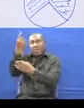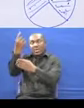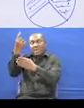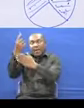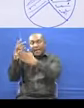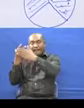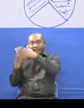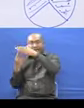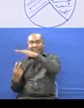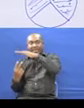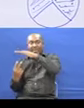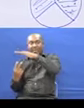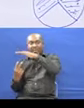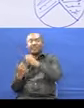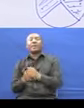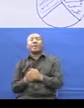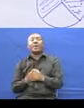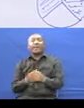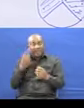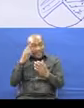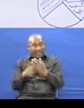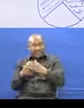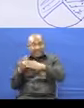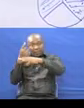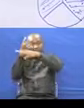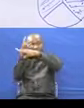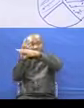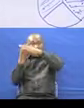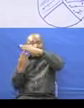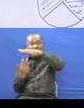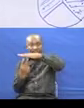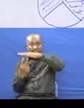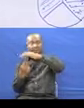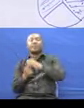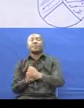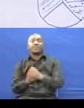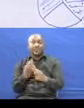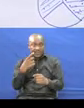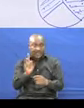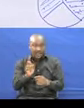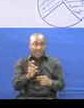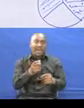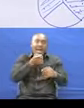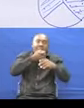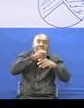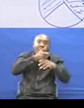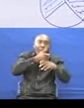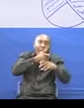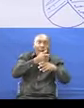hapa. Hii ni robo. Kwa tarakimu tunasema robo. Vizuri kabisa.